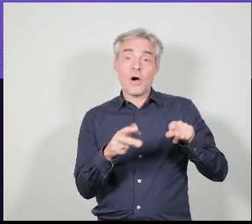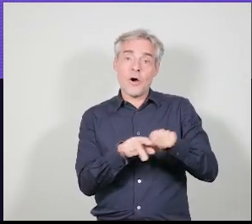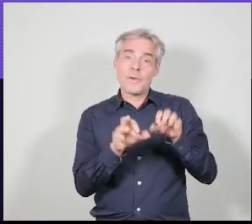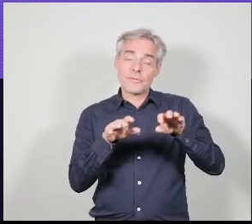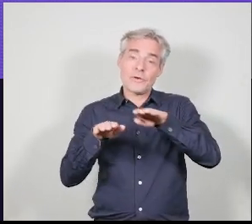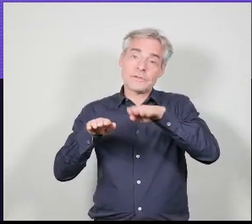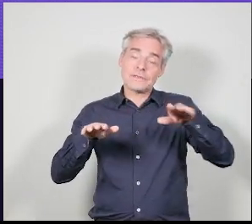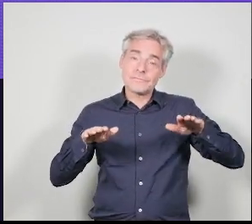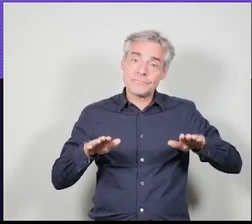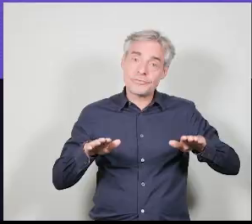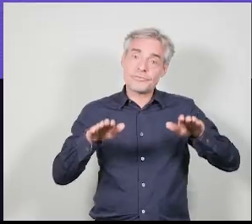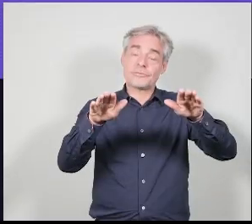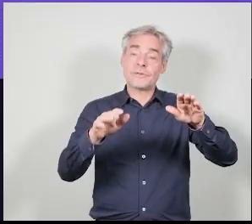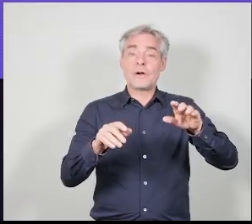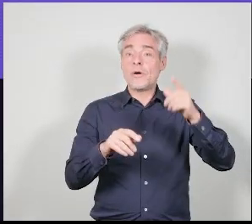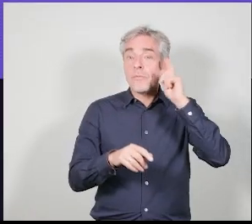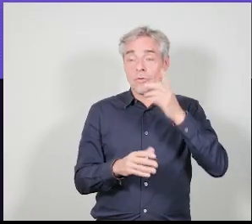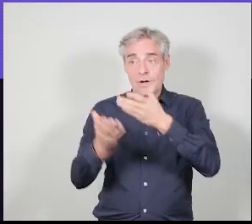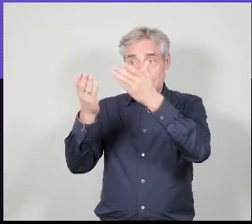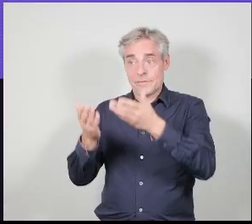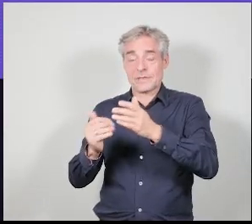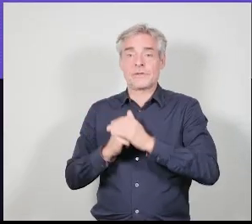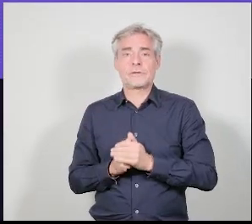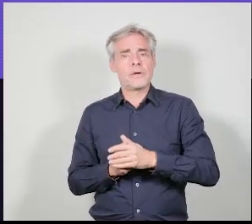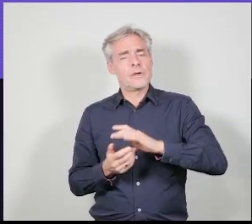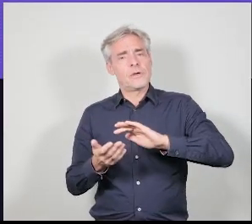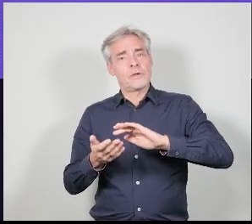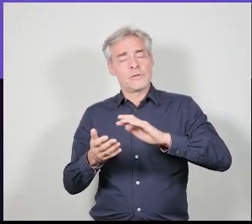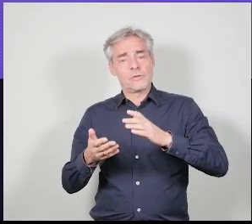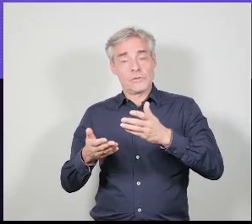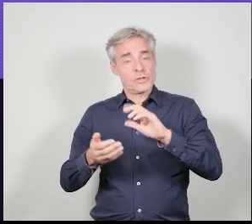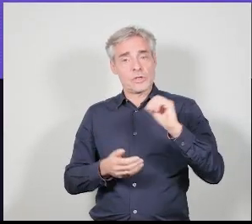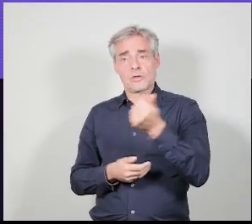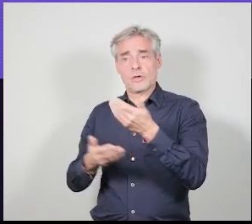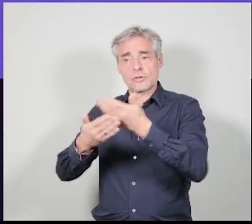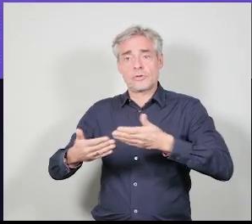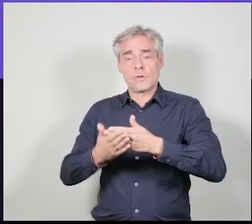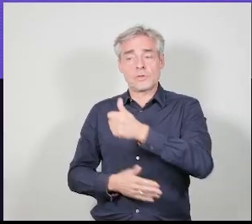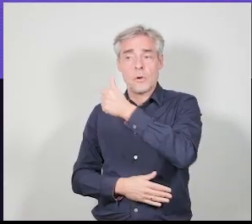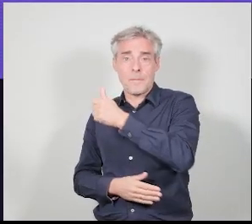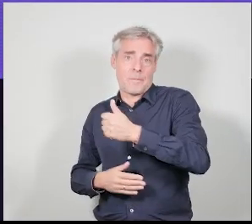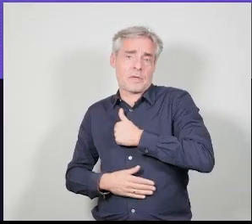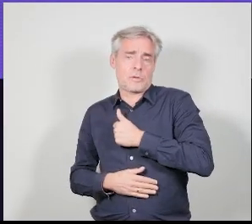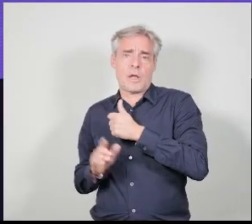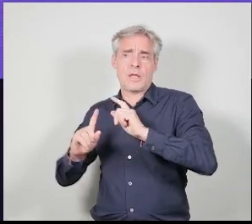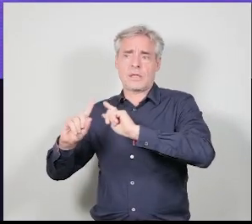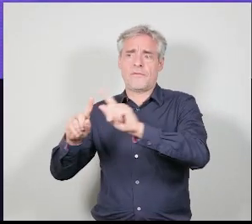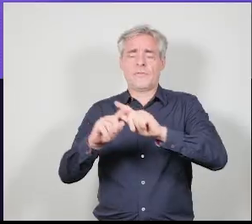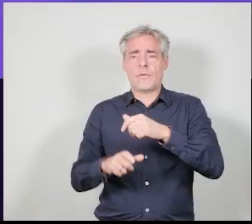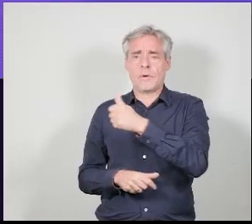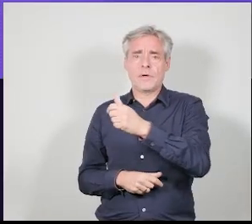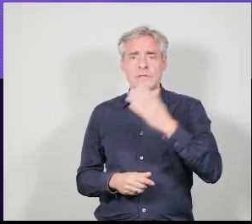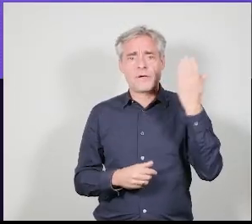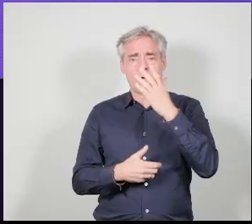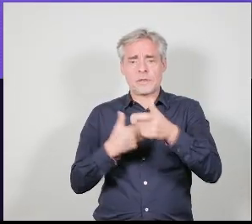l'accompagnement, parce qu'au final, on a des personnes qui ont toutes des situations singulières et qui ont donc besoin de pouvoir trouver des accompagnements qui leur